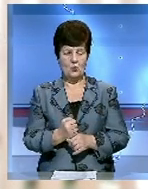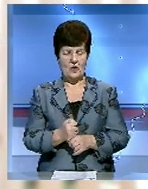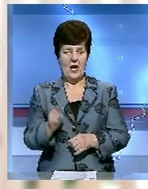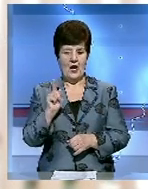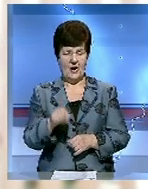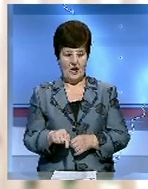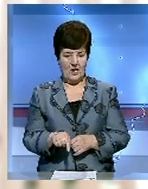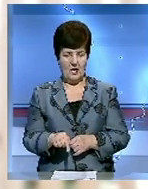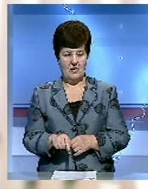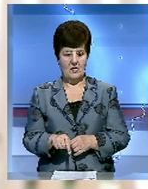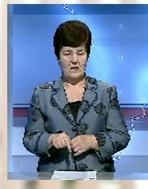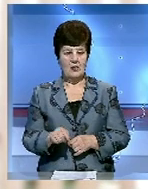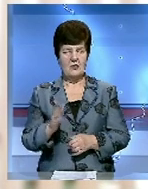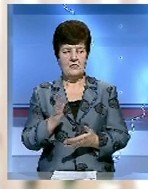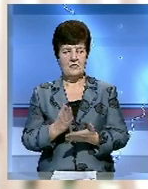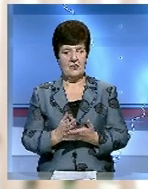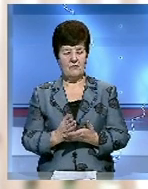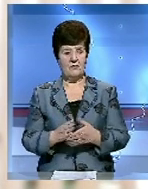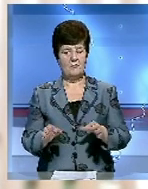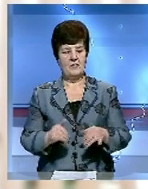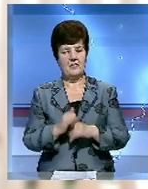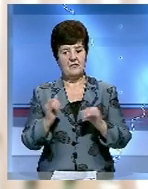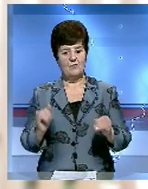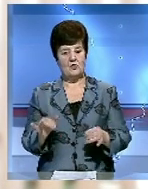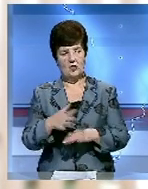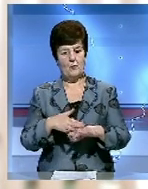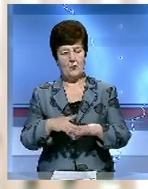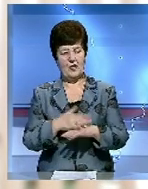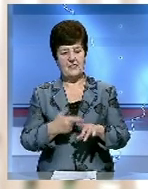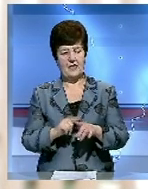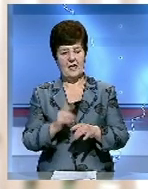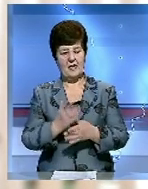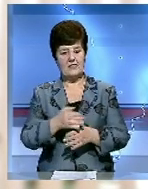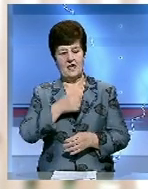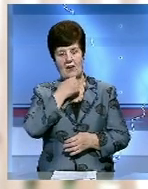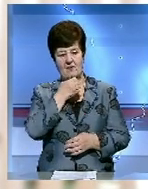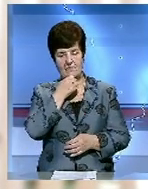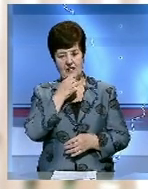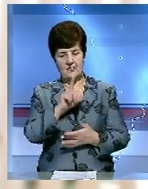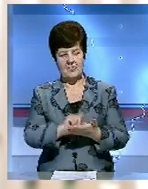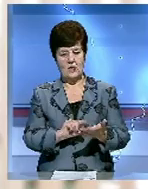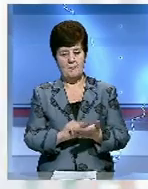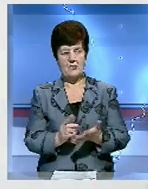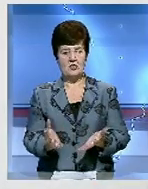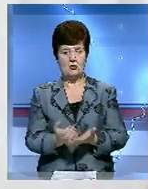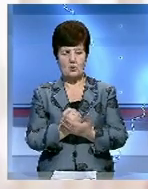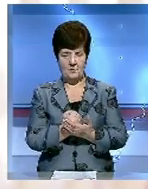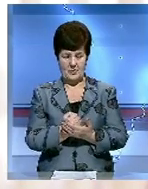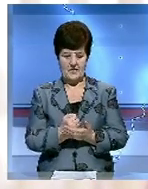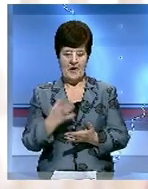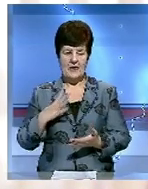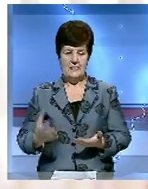parte să avem și șansa dezvoltării, dar și populația care este la vârsta de pensie să-și obțină existența. Nu este